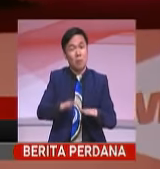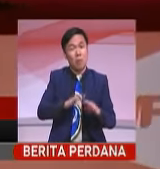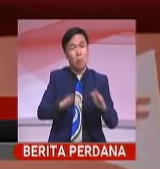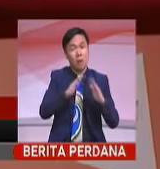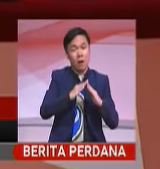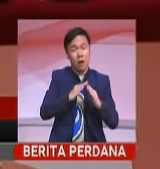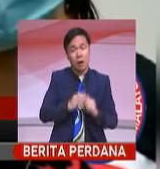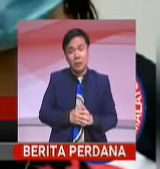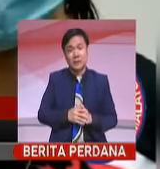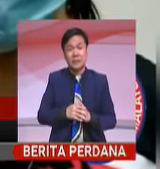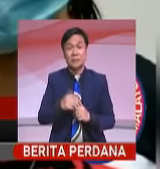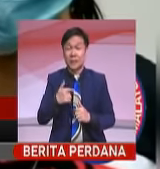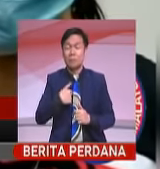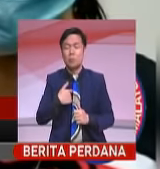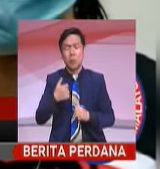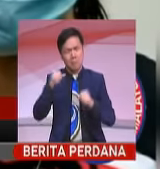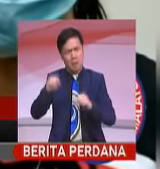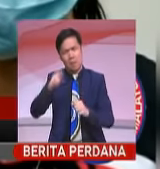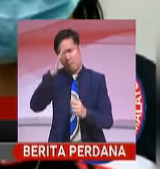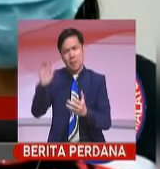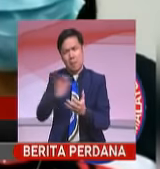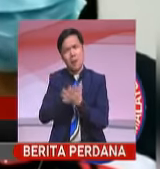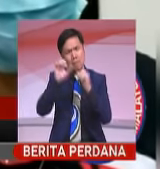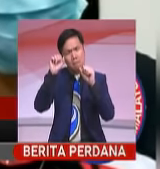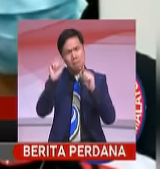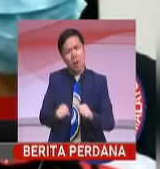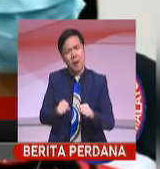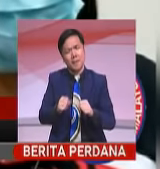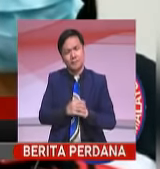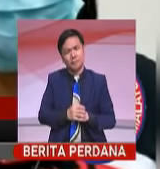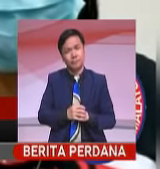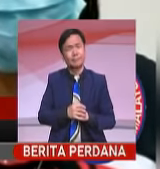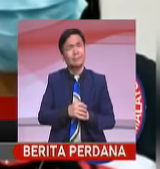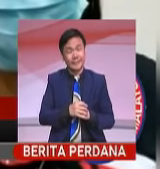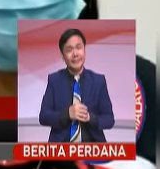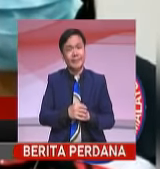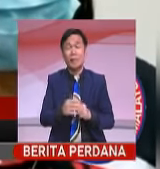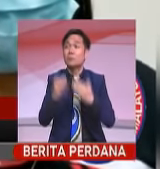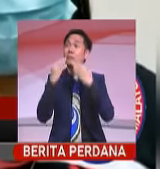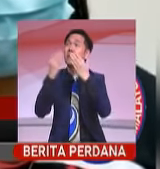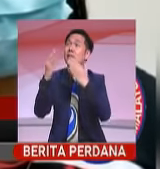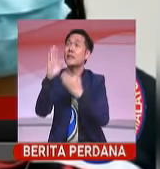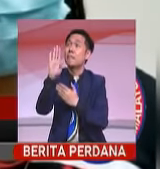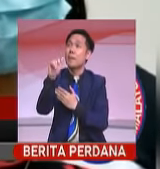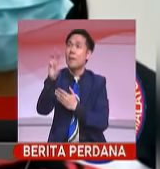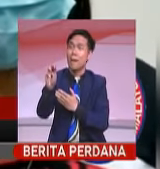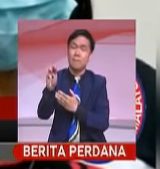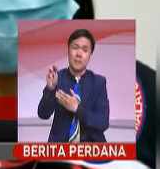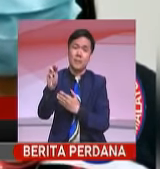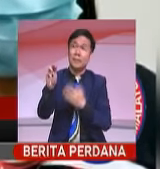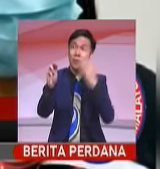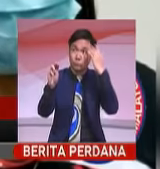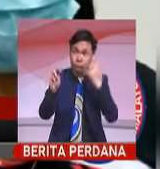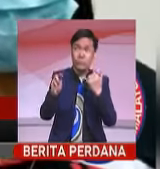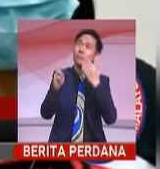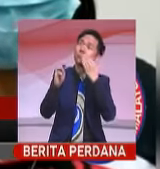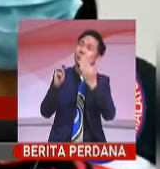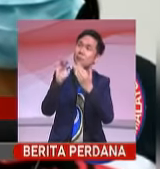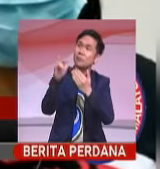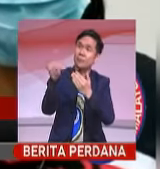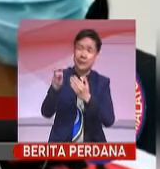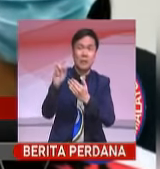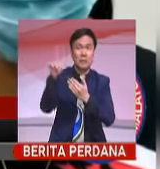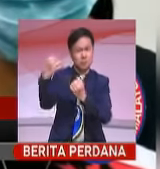then kami amat confident dengan rasa thank you to BAM sebab mereka